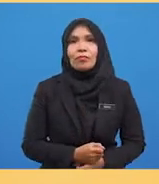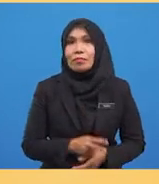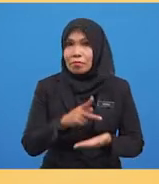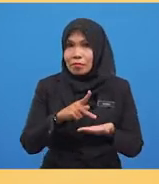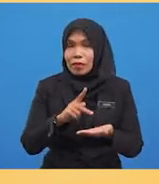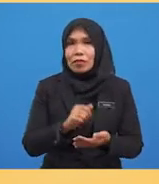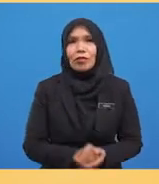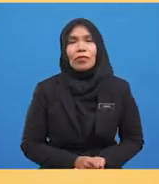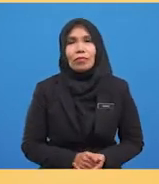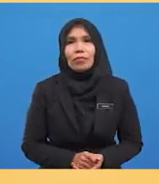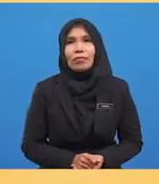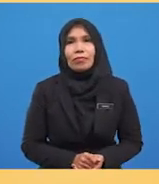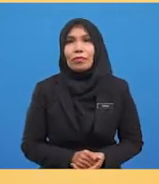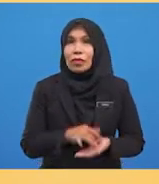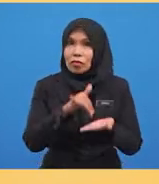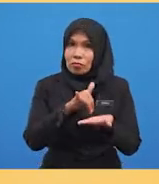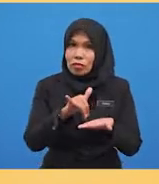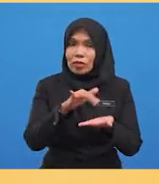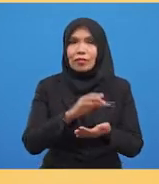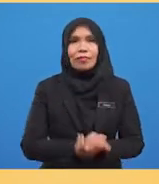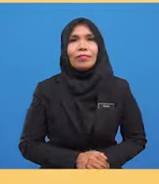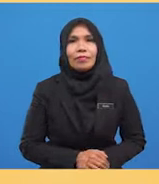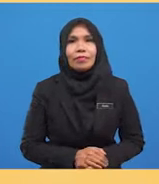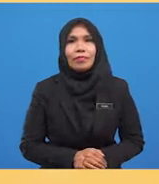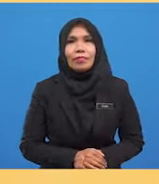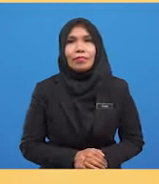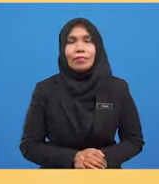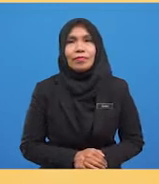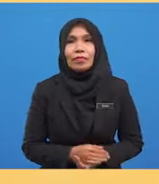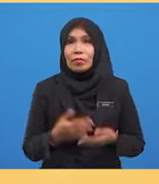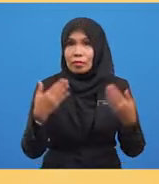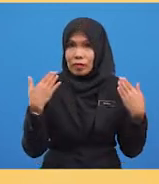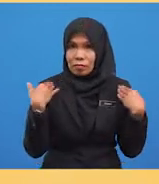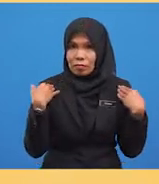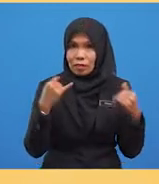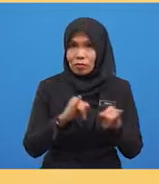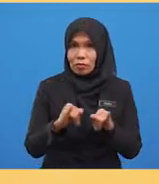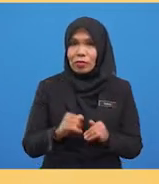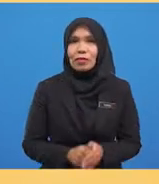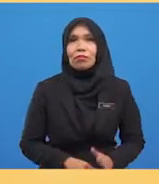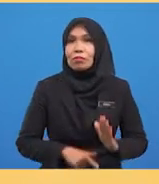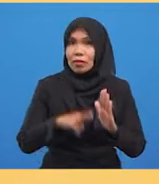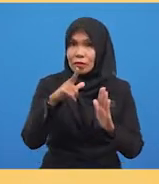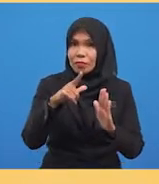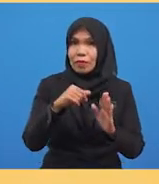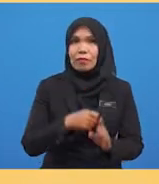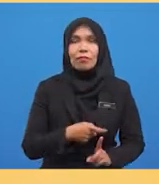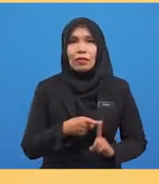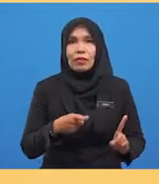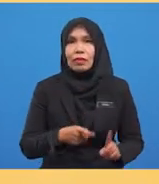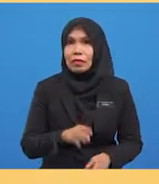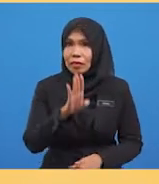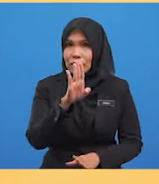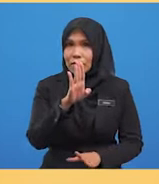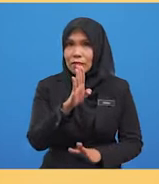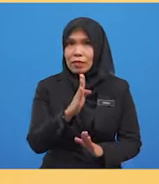Kadang-kadang terdapat juga seloka yang ditulis lebih daripada empat baris.